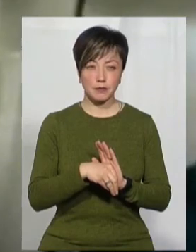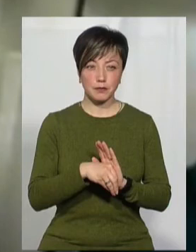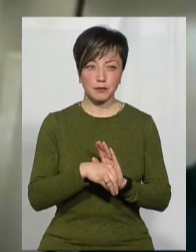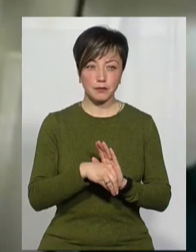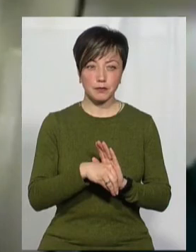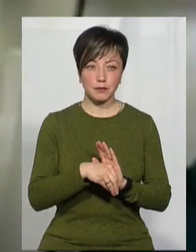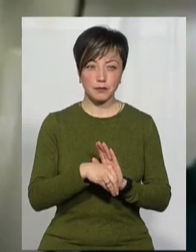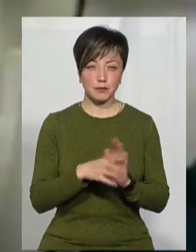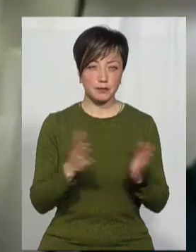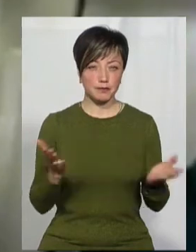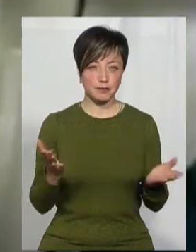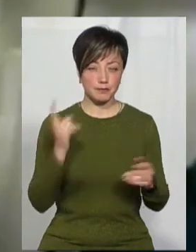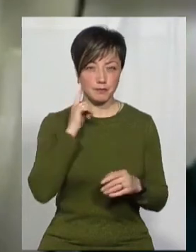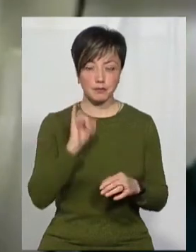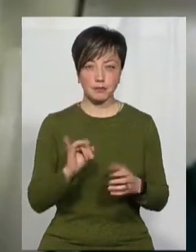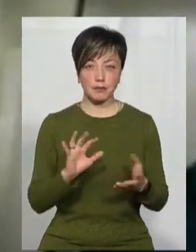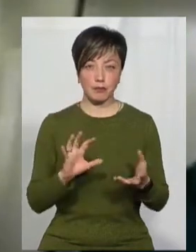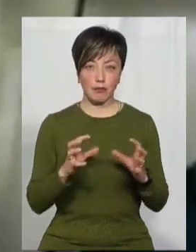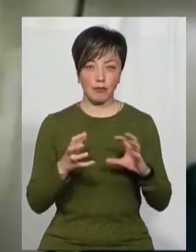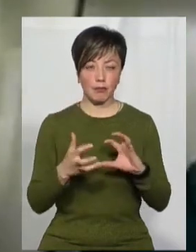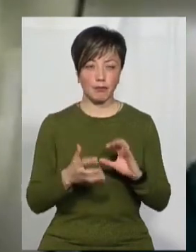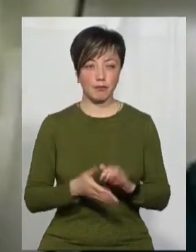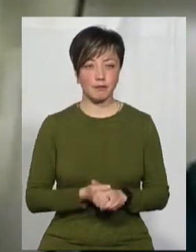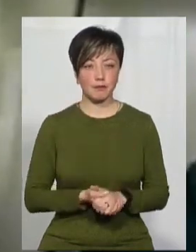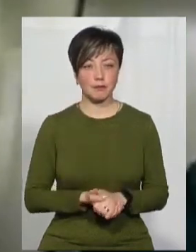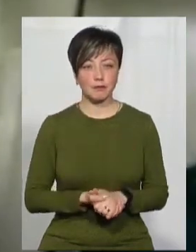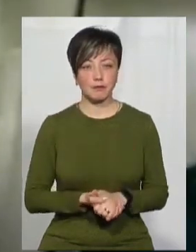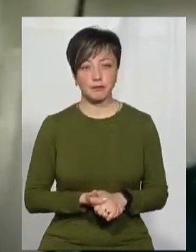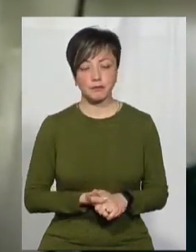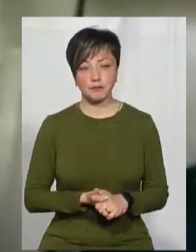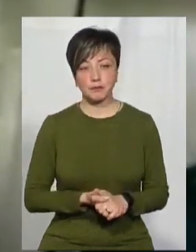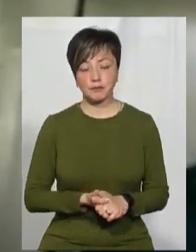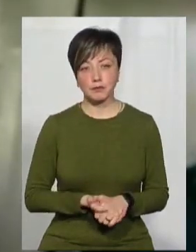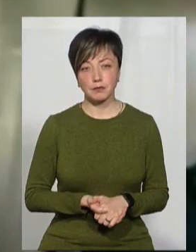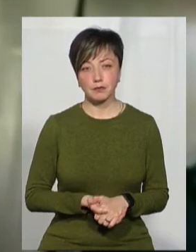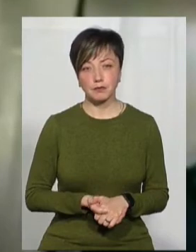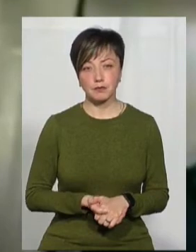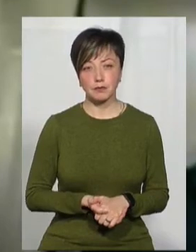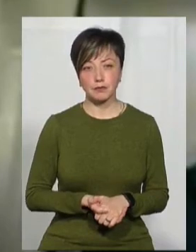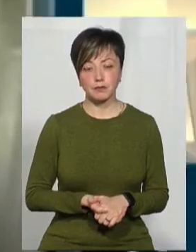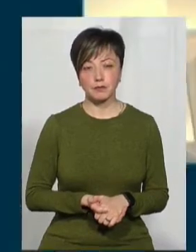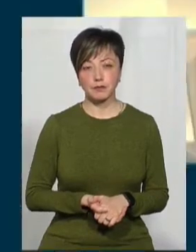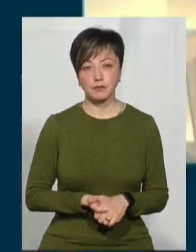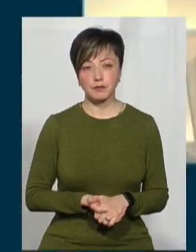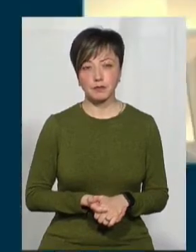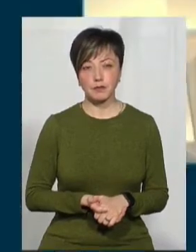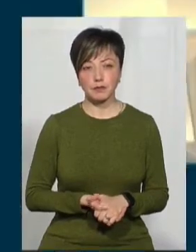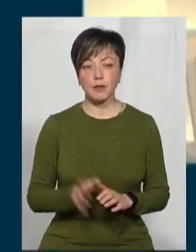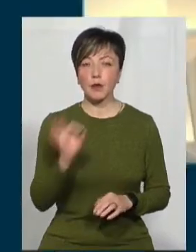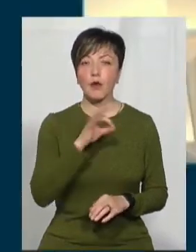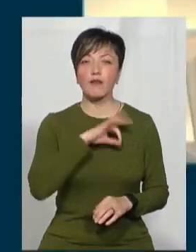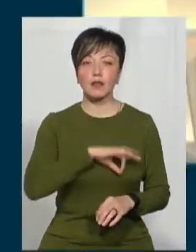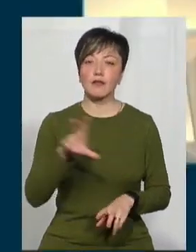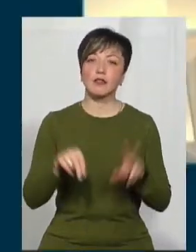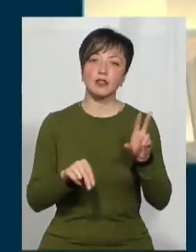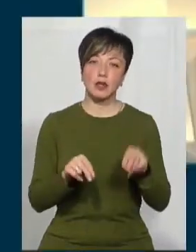сьогодні можу говорити про статистичні дані обох замовників. А от те, що стосується все ж таки ефективності,